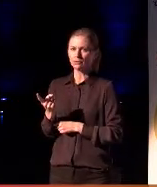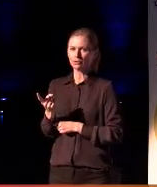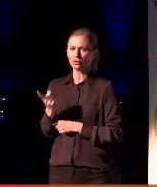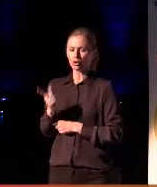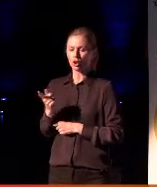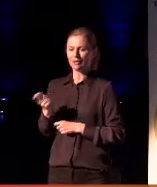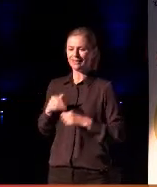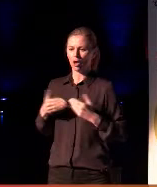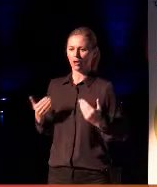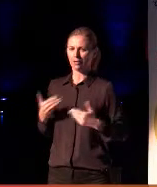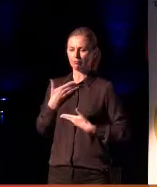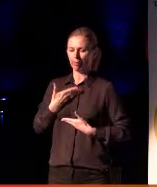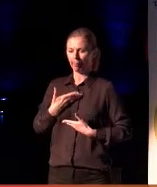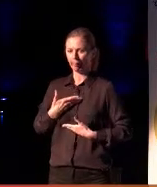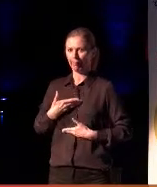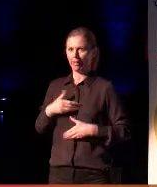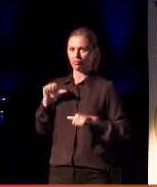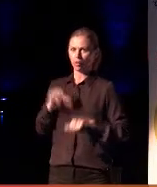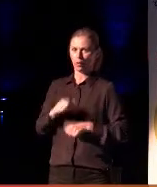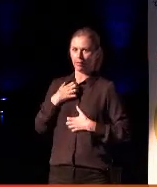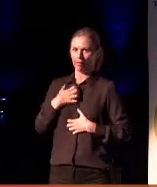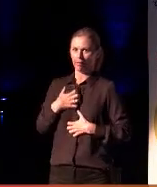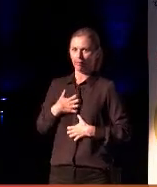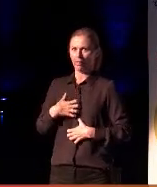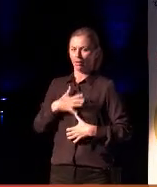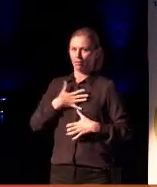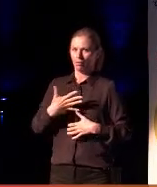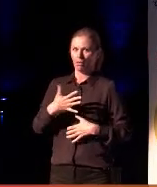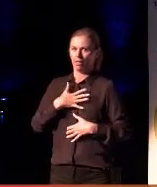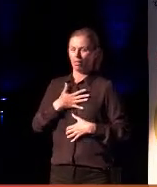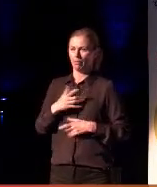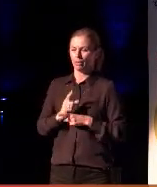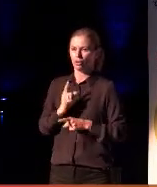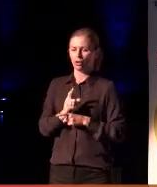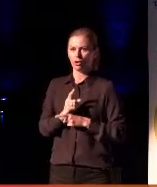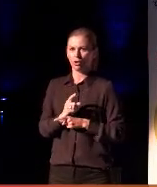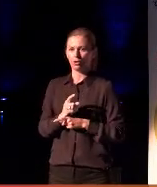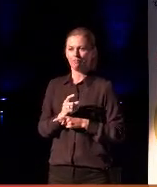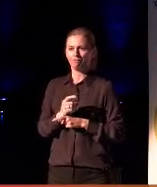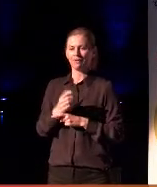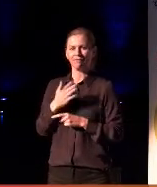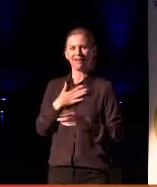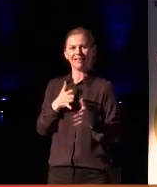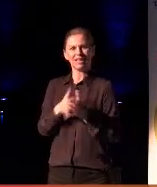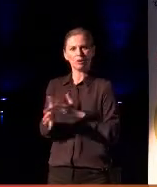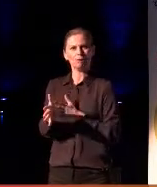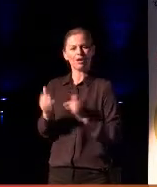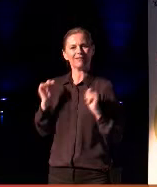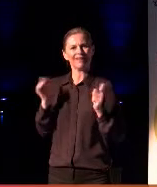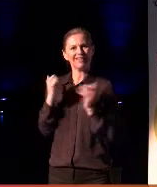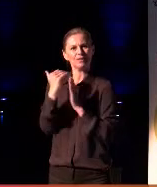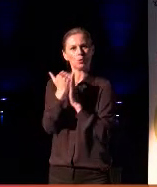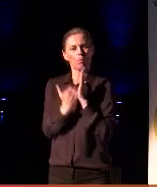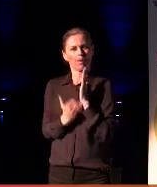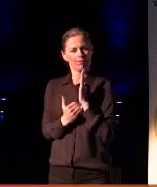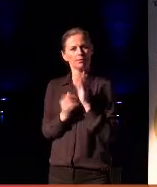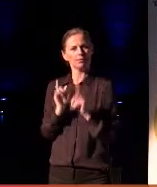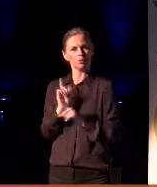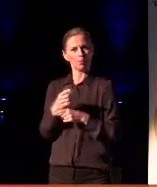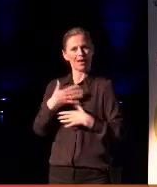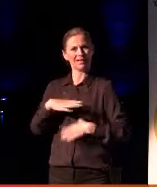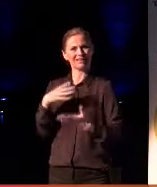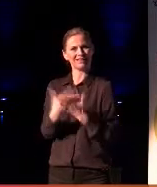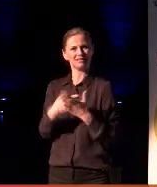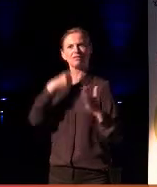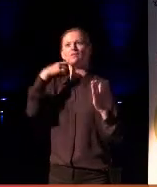de dagene som veldig dårlige, puster man dårlig, og så vil man gjerne gjennomføre det treningsopplegget som